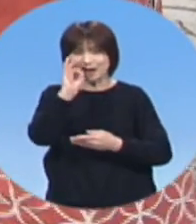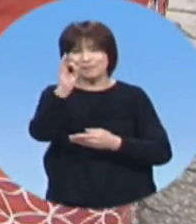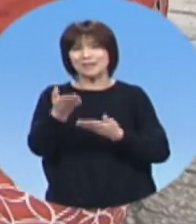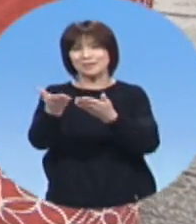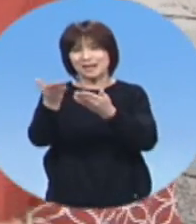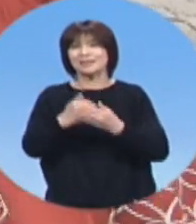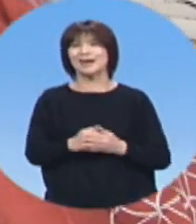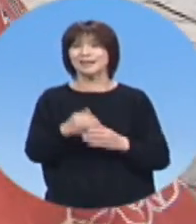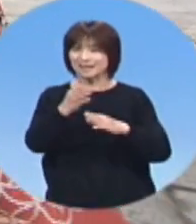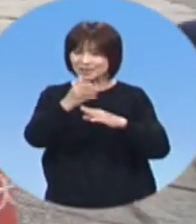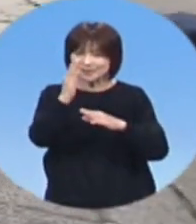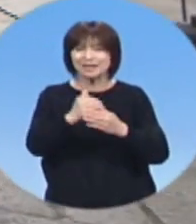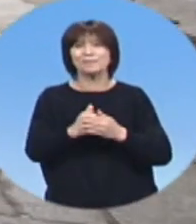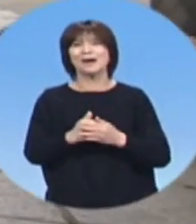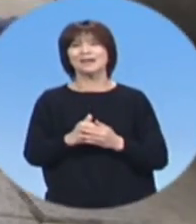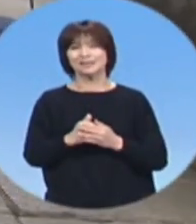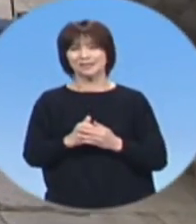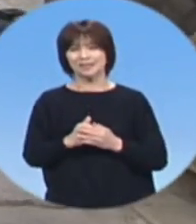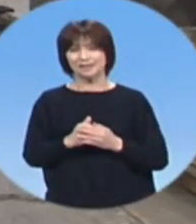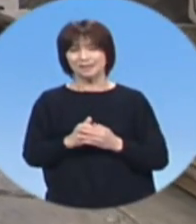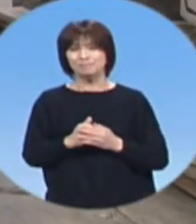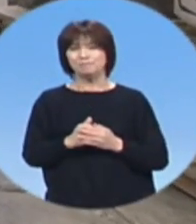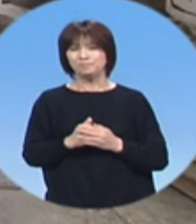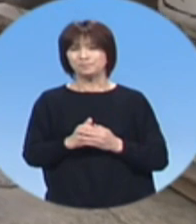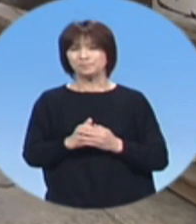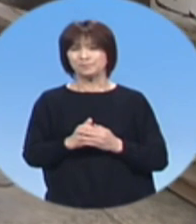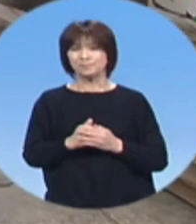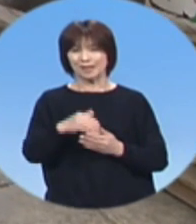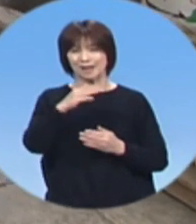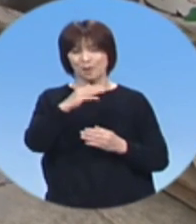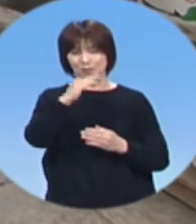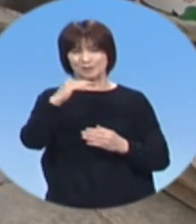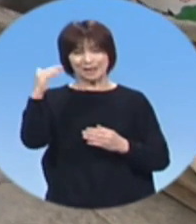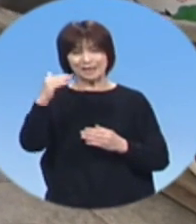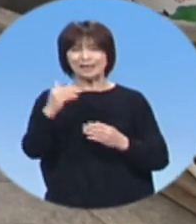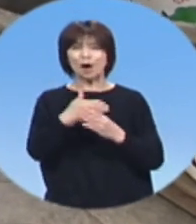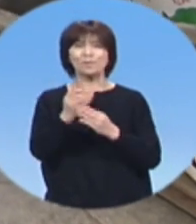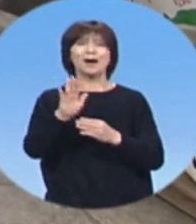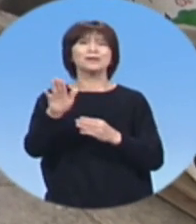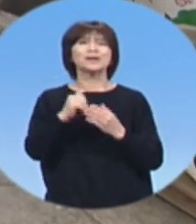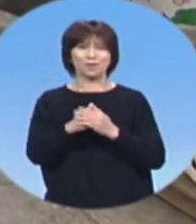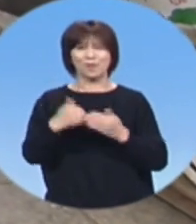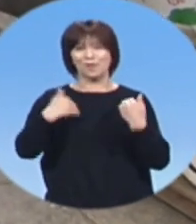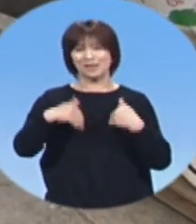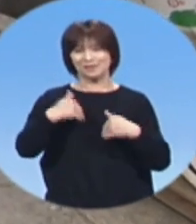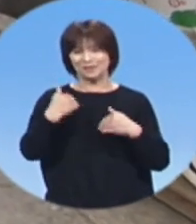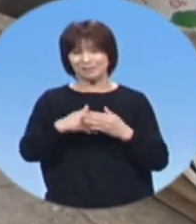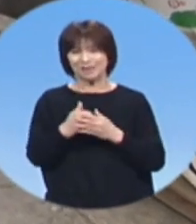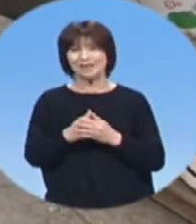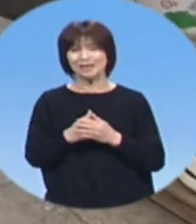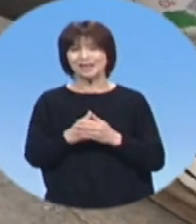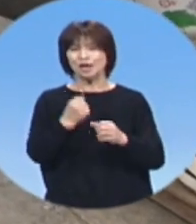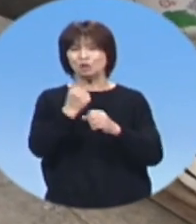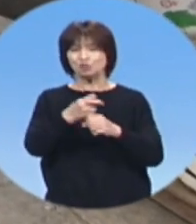みてください。 ありがとうございます。 すごい素敵なおひな様があります。 楽しみ。